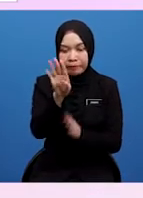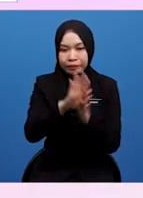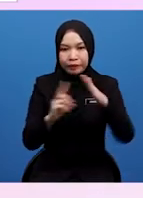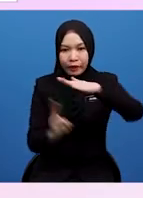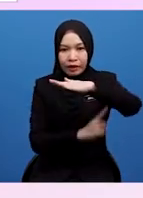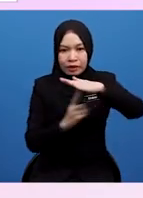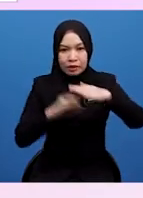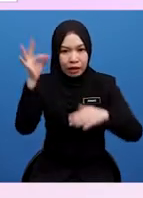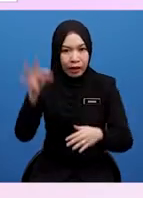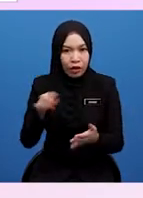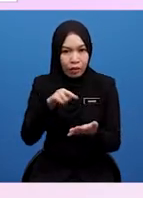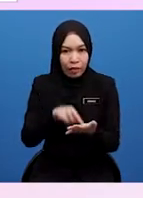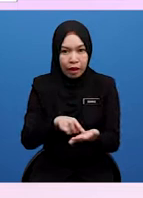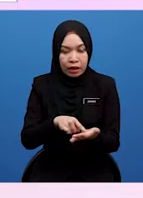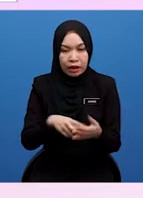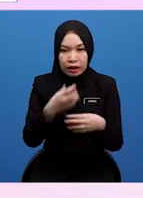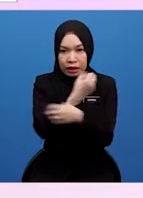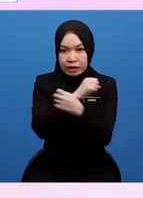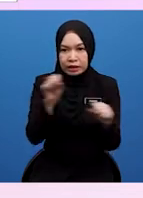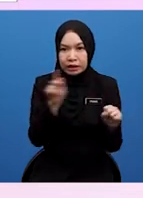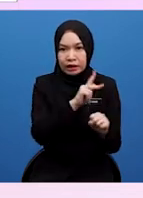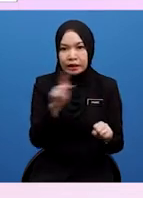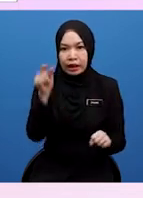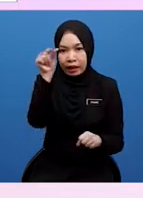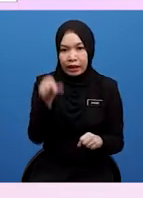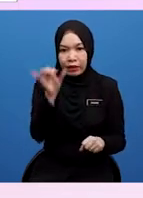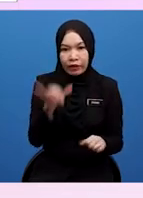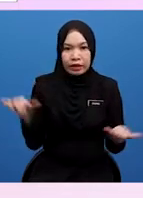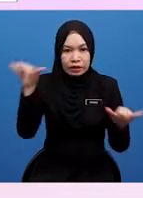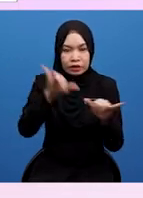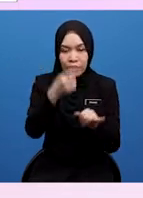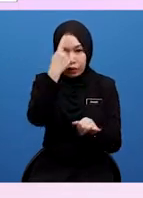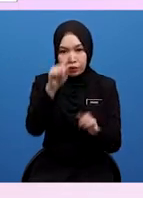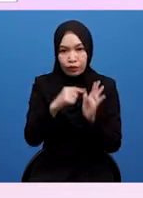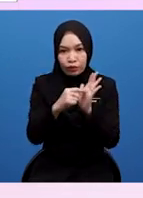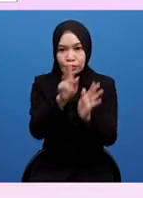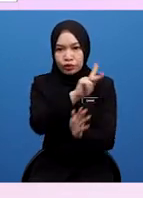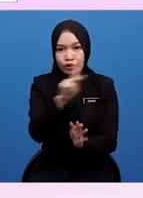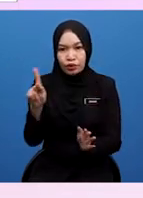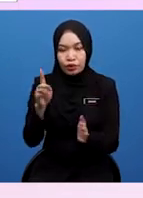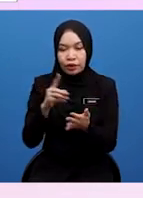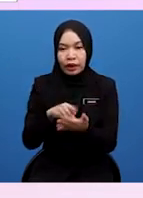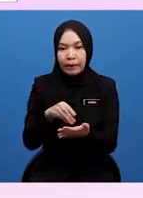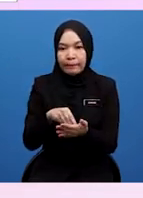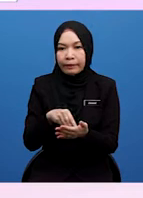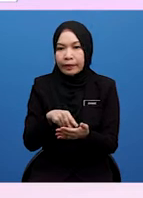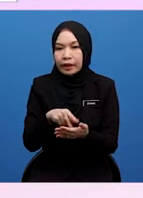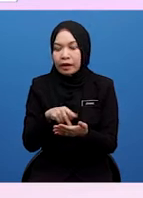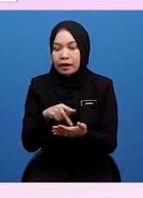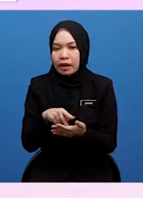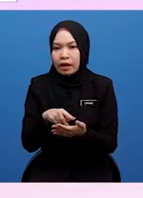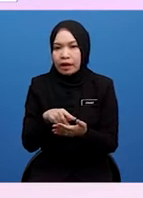yang diberikan, sediakan graf yang sesuai untuk menunjukkan bilangan majikan